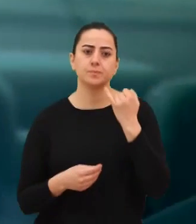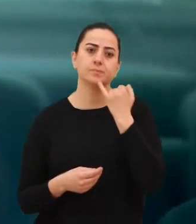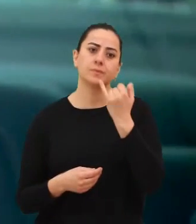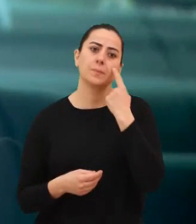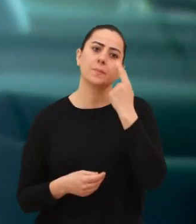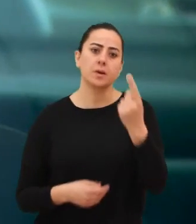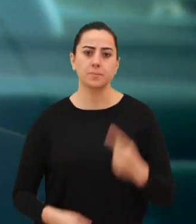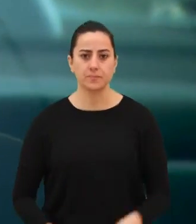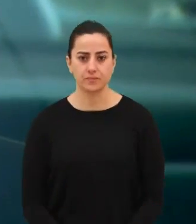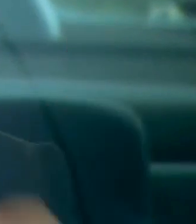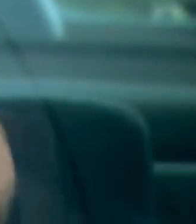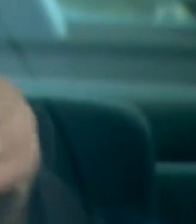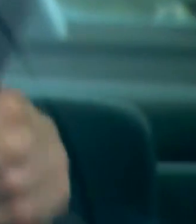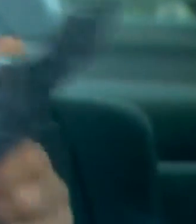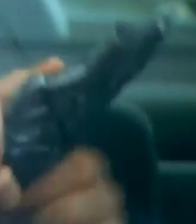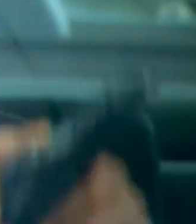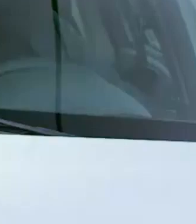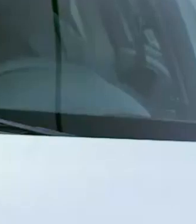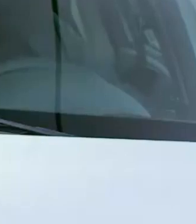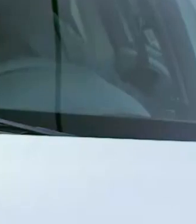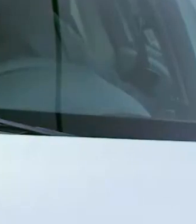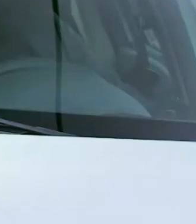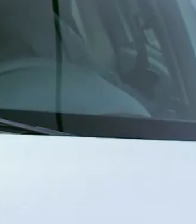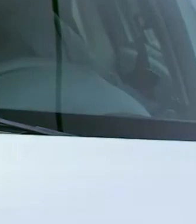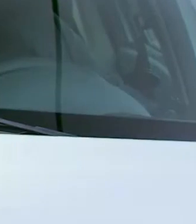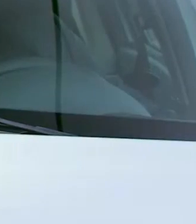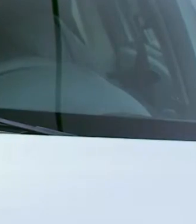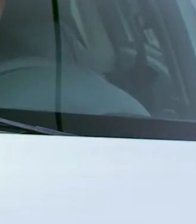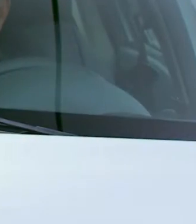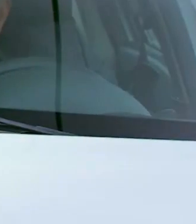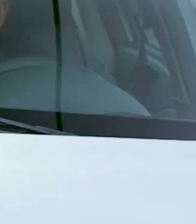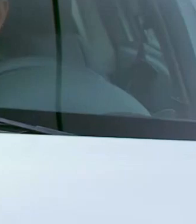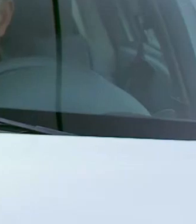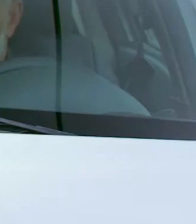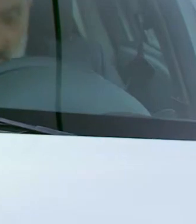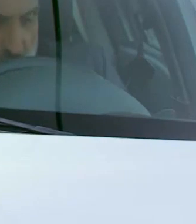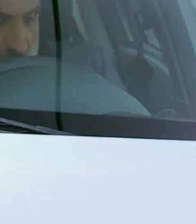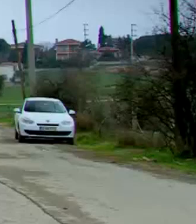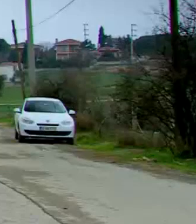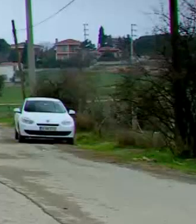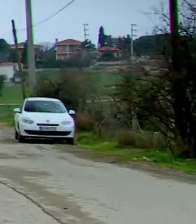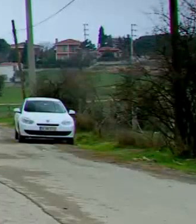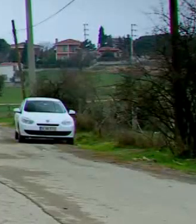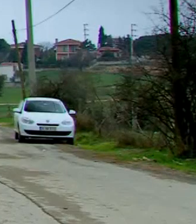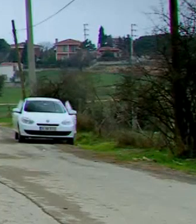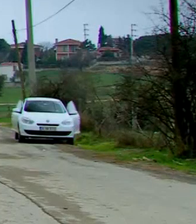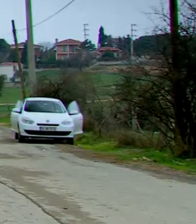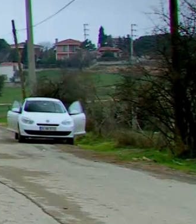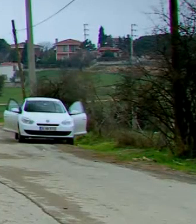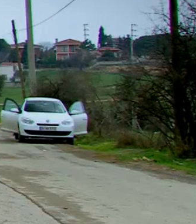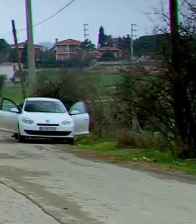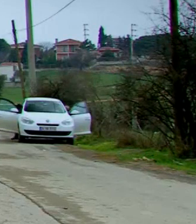bakalım. Adamlar silahlarını kuşanıp indiler arabadan. Etrafı yüksek duvarlarla çevrili olan villanın bahçe kapısına